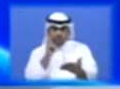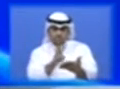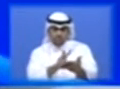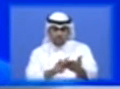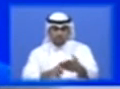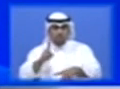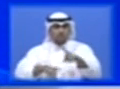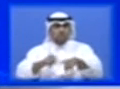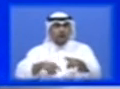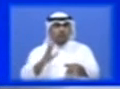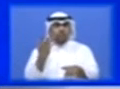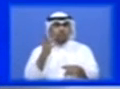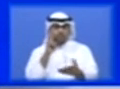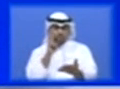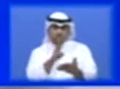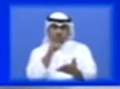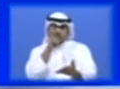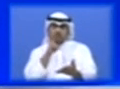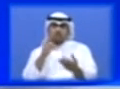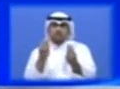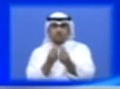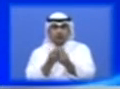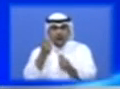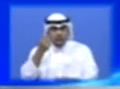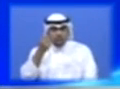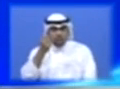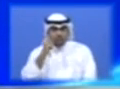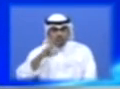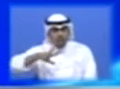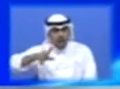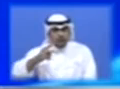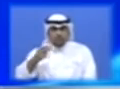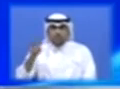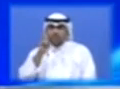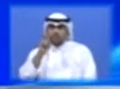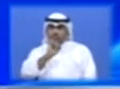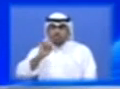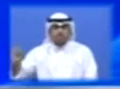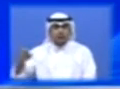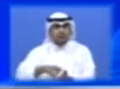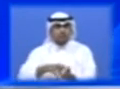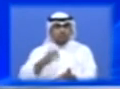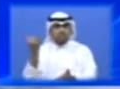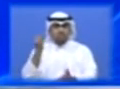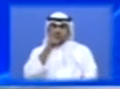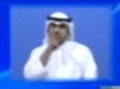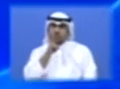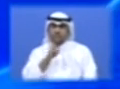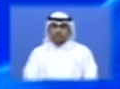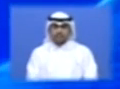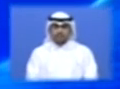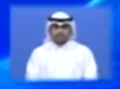ضوئه اتخاذ جميع الإجراءات الكفيلة بالحفاظ على المال العام وحماية أملاك الدولة ومحاسبة